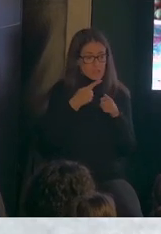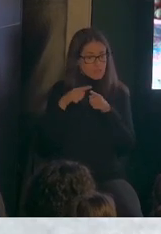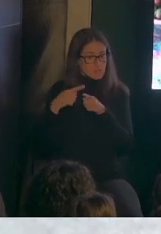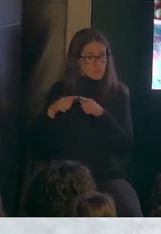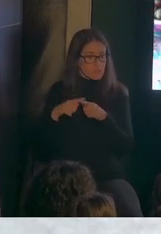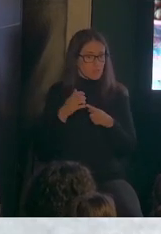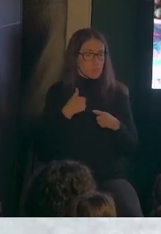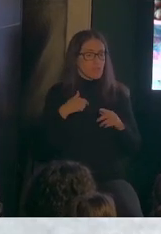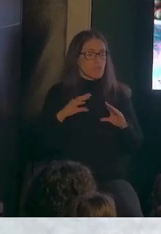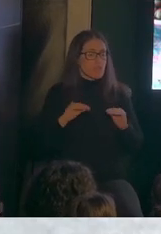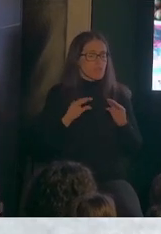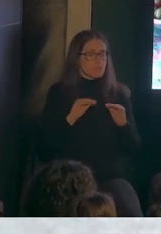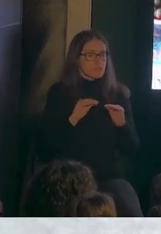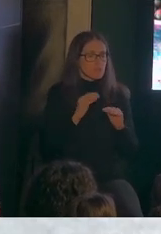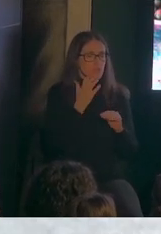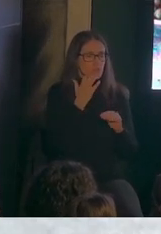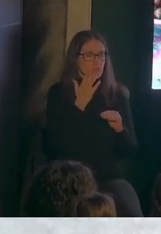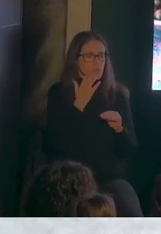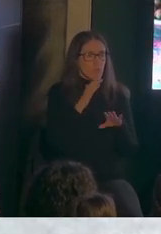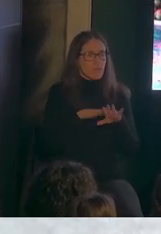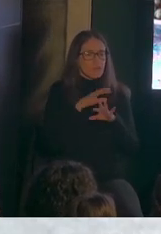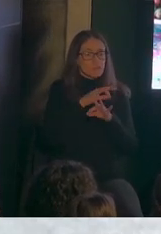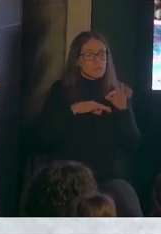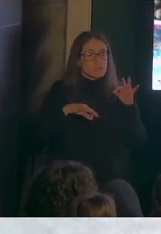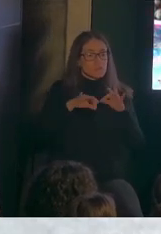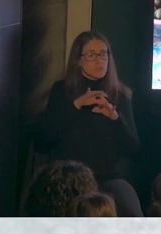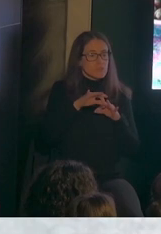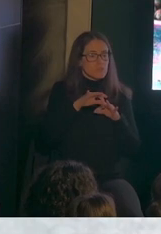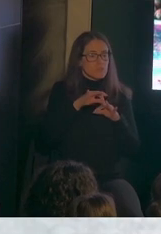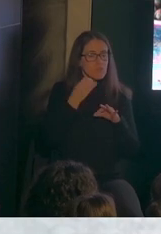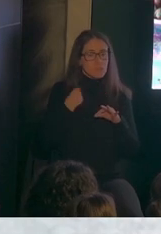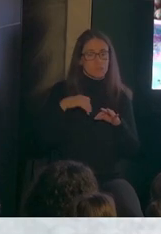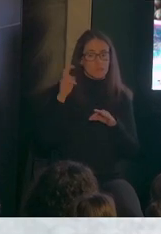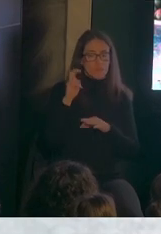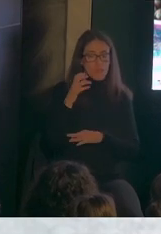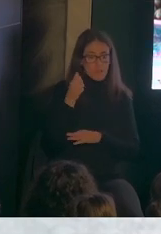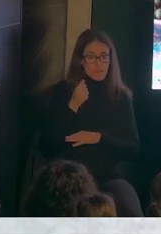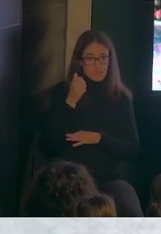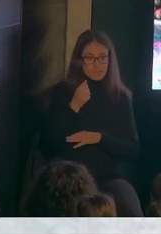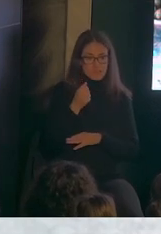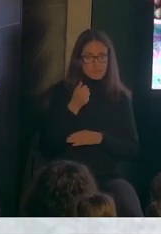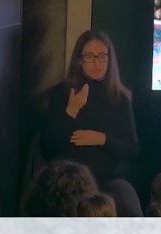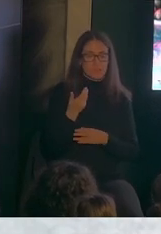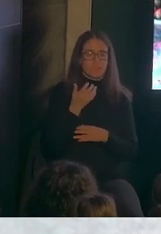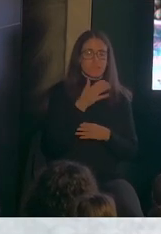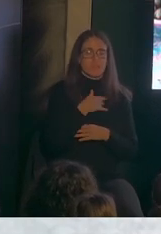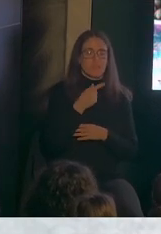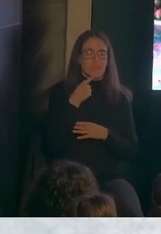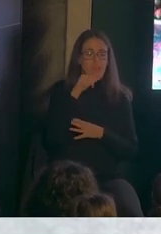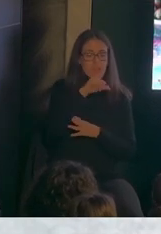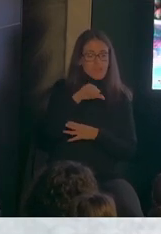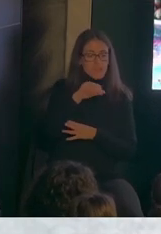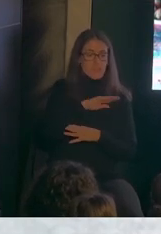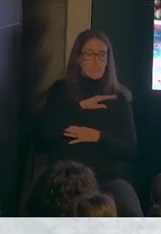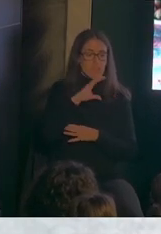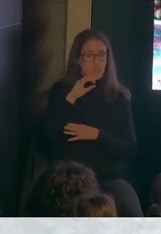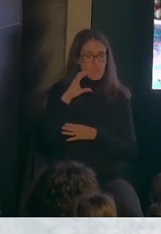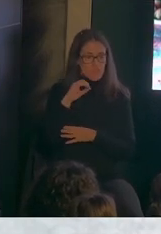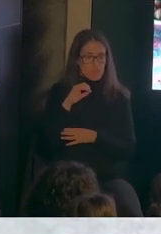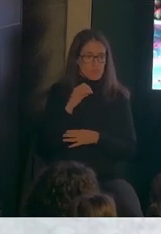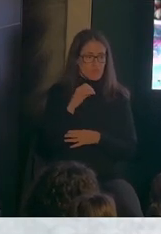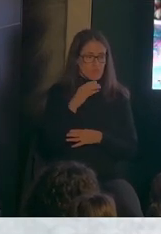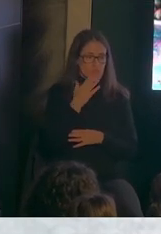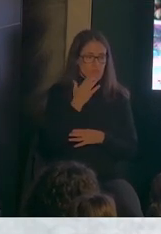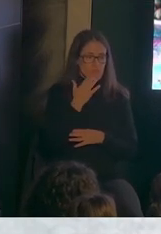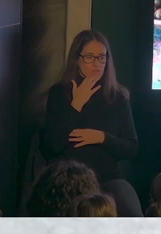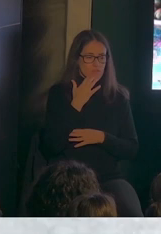que utilitzo per substituir el làctic. Doncs, oli de coco, per exemple, però evidentment l'oli de